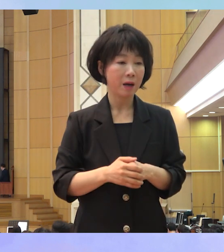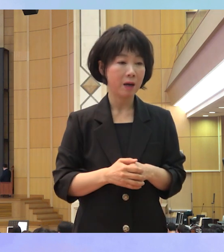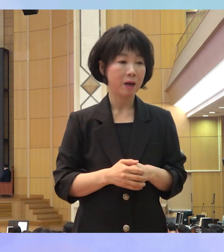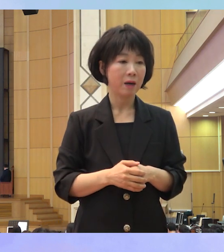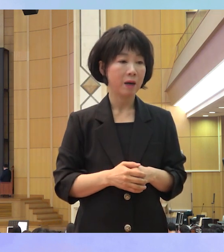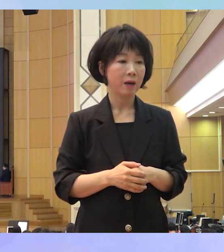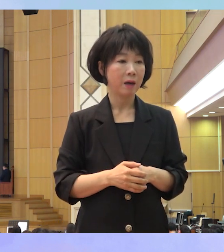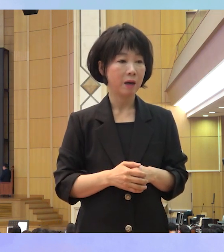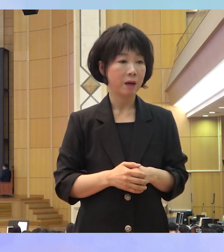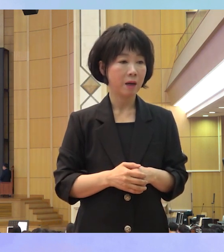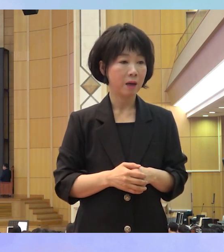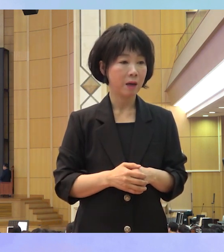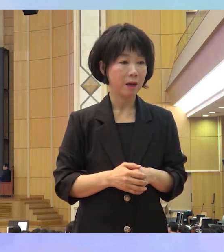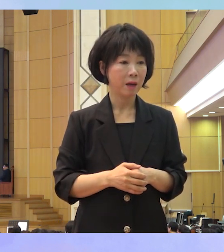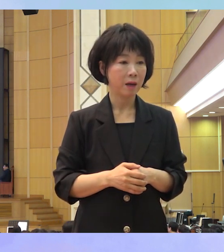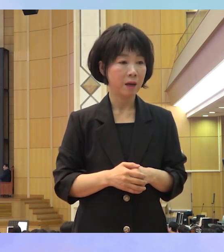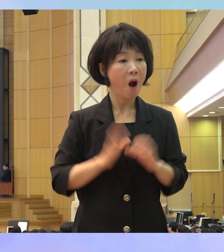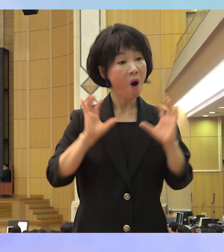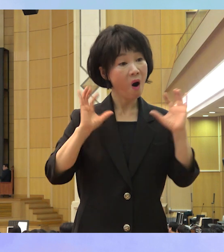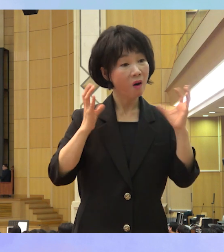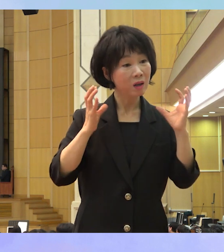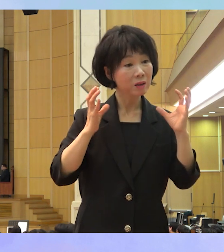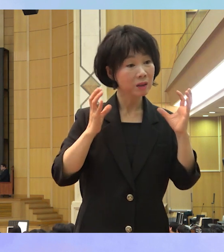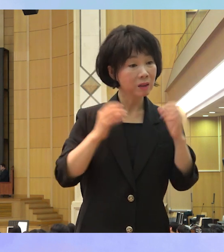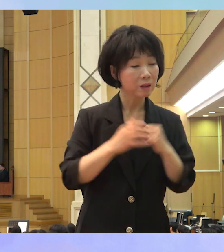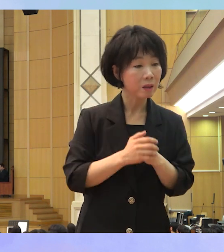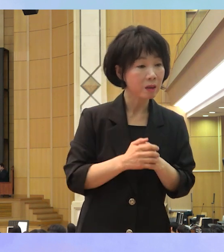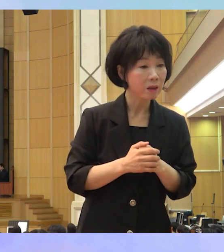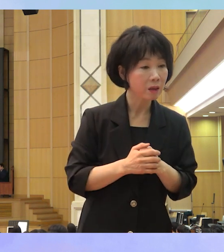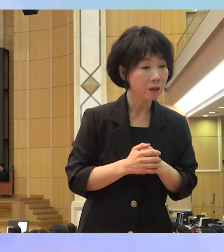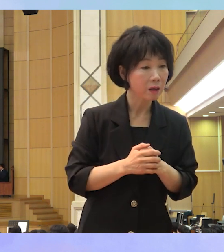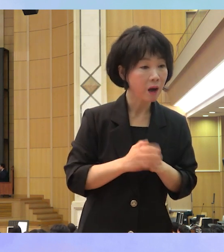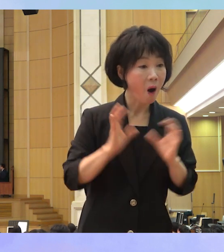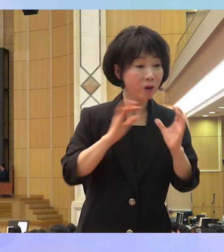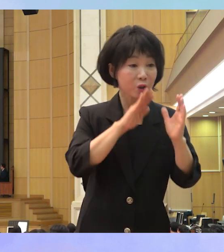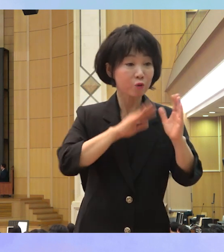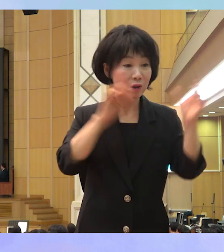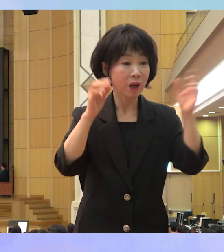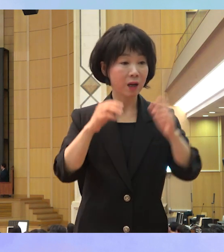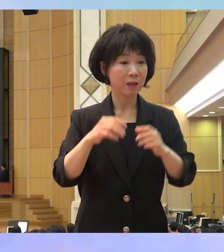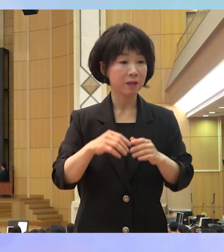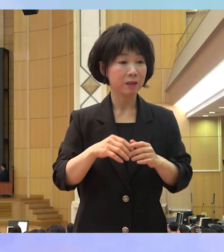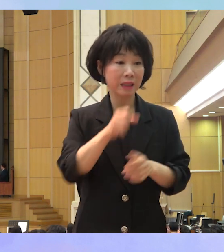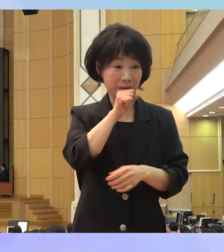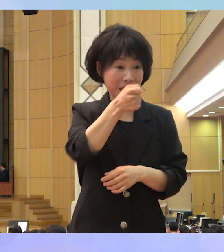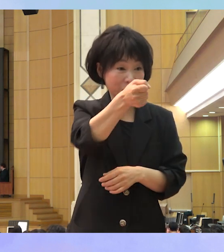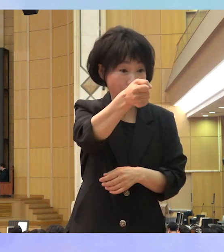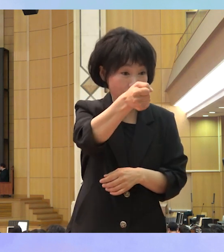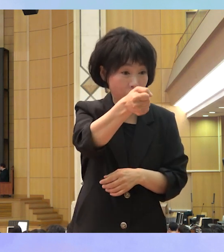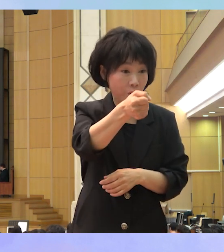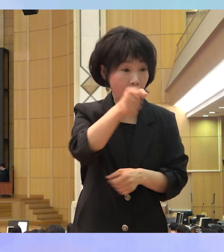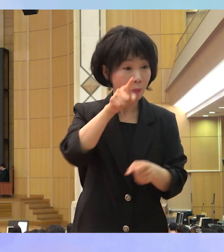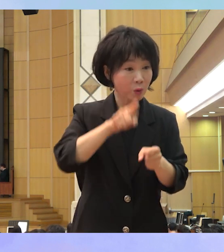어린이날이잖아요. 어린이날이죠. 어린 중에 잘하는 거. 주한이가 보는 거예요? 네.